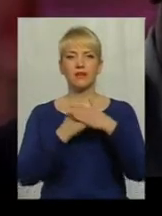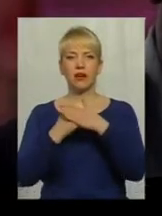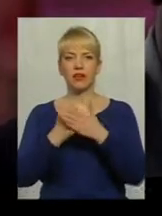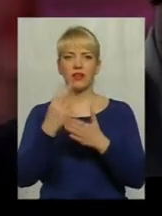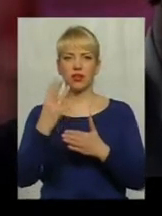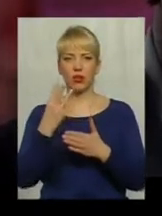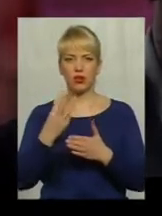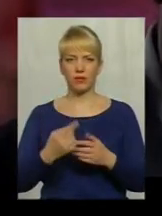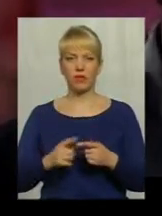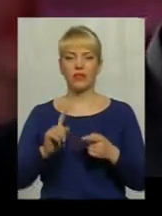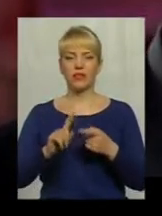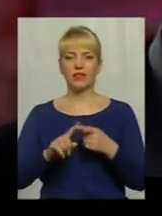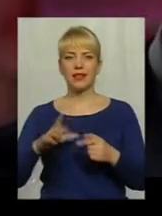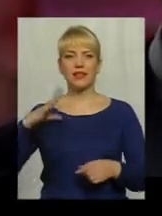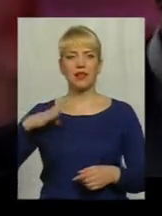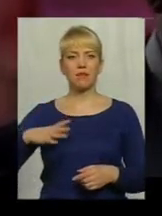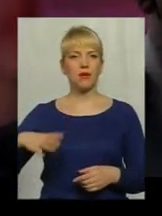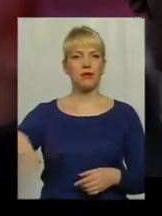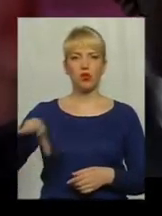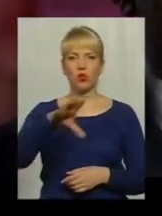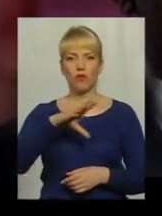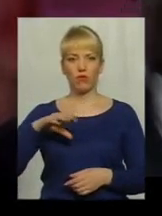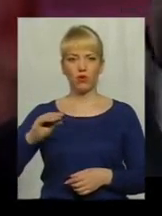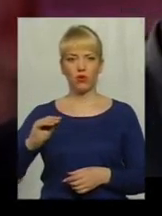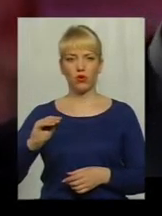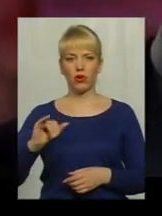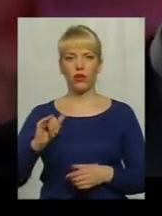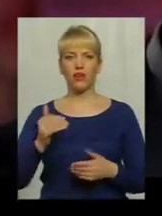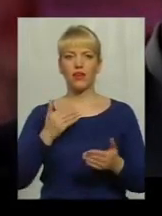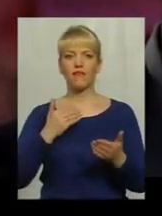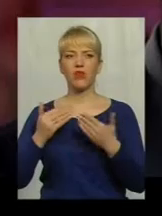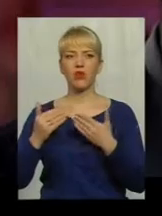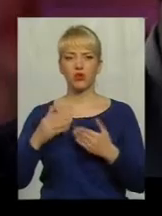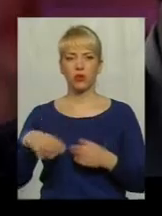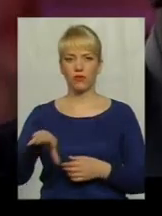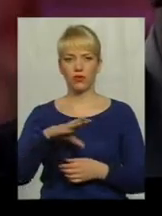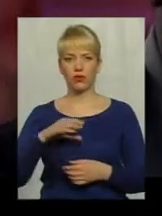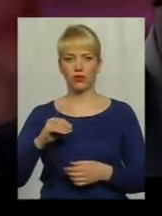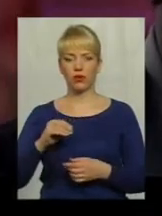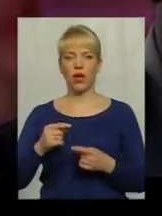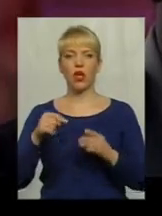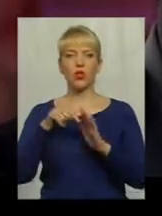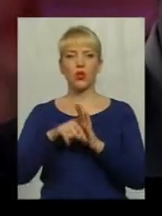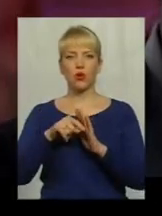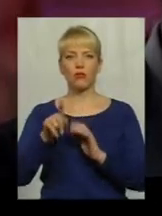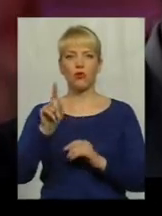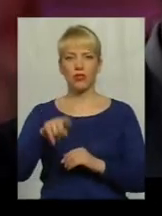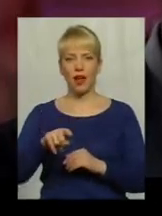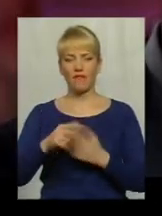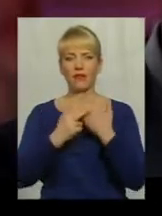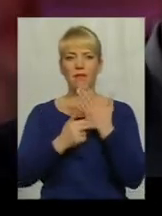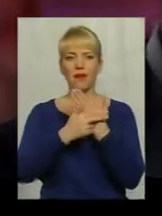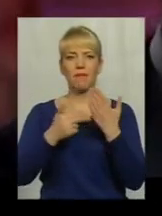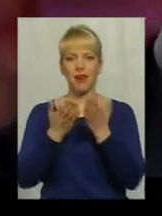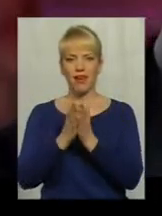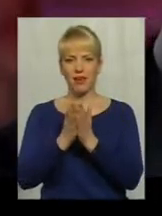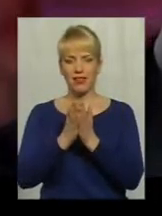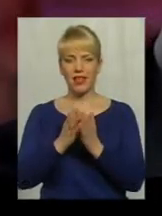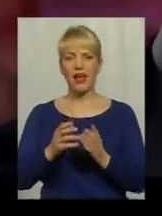Це терпимість до всього і відносні всього. Тобто, навіть біблійна істина сьогодні